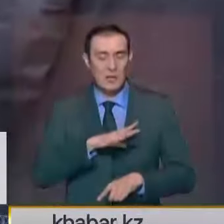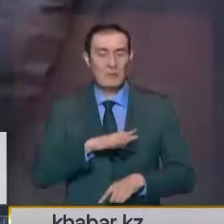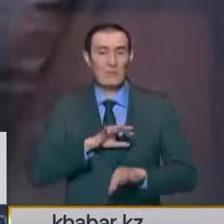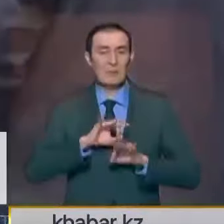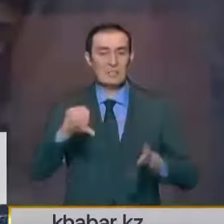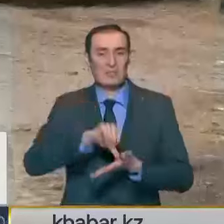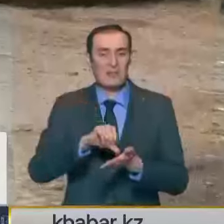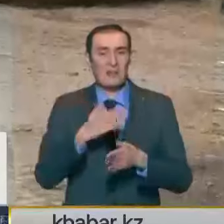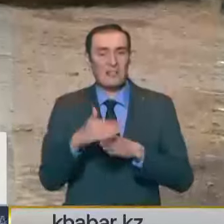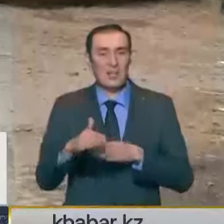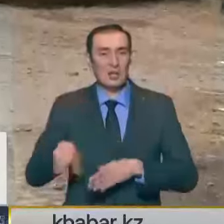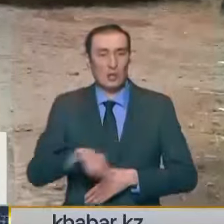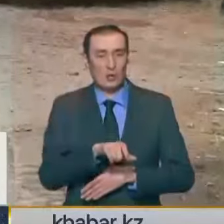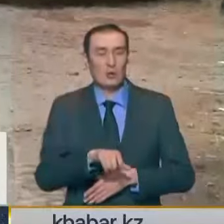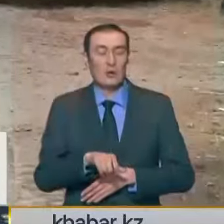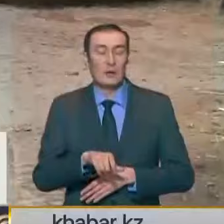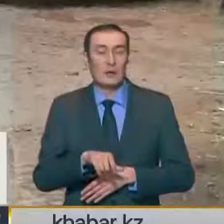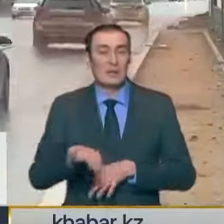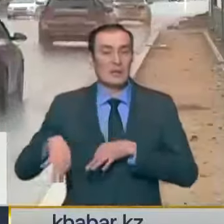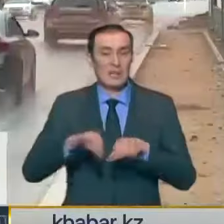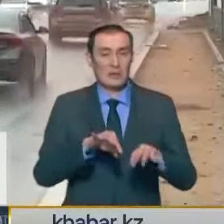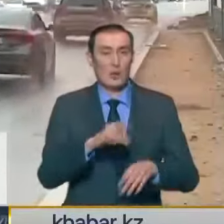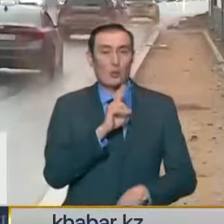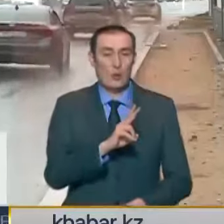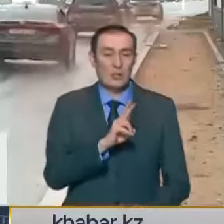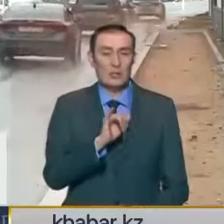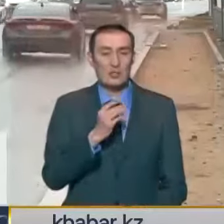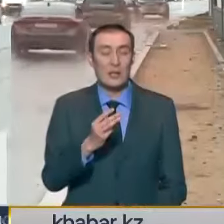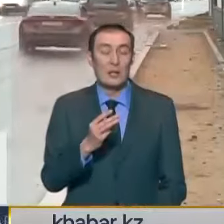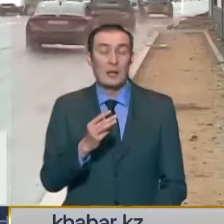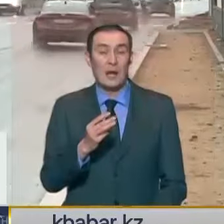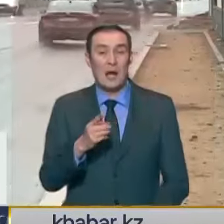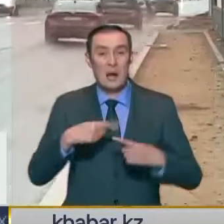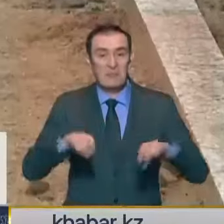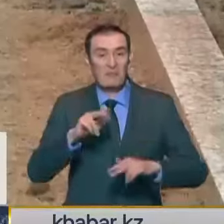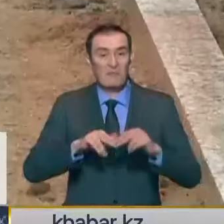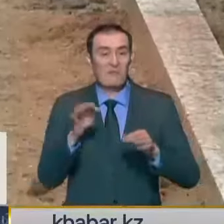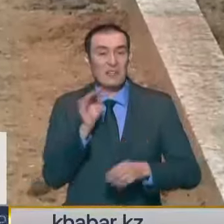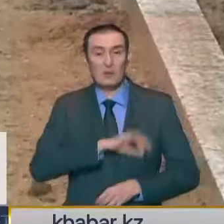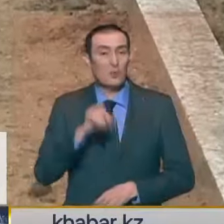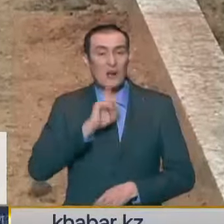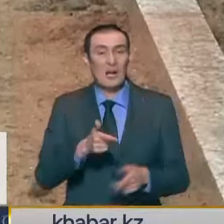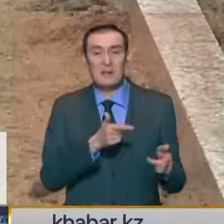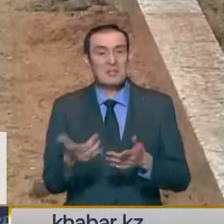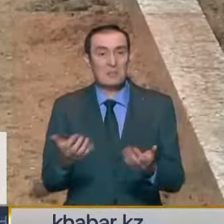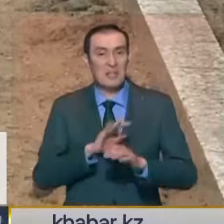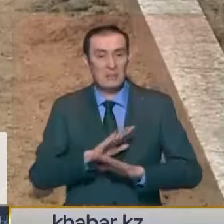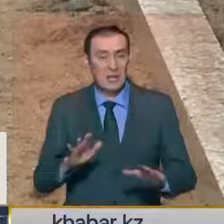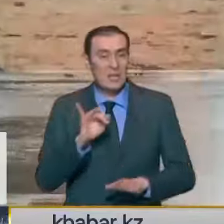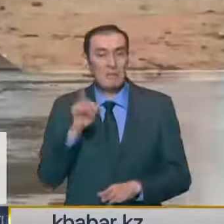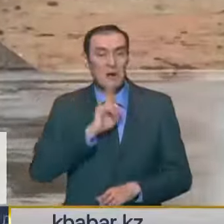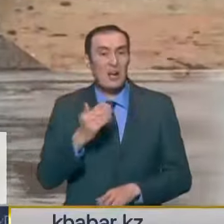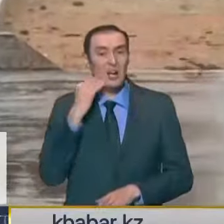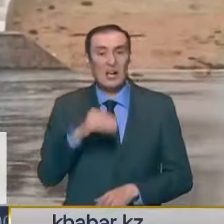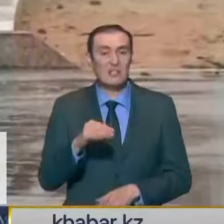слова представите отдела автодорог и пассажирского транспорта калиева обект в эксплуатацию е не принимали и говорить о